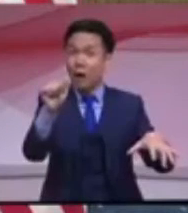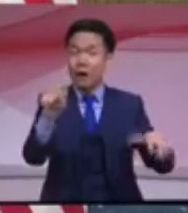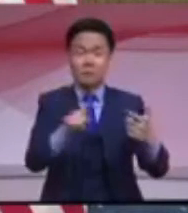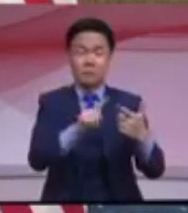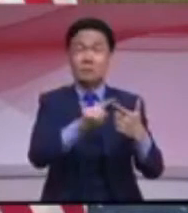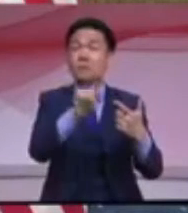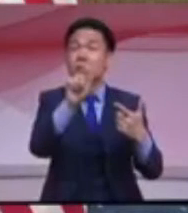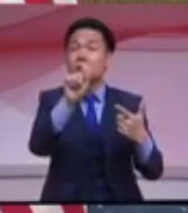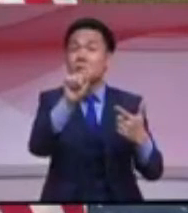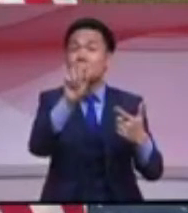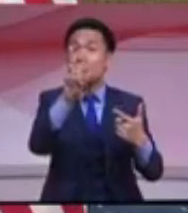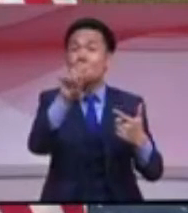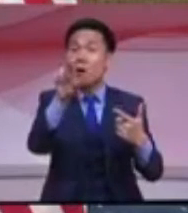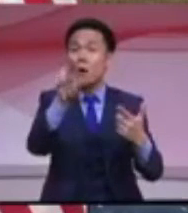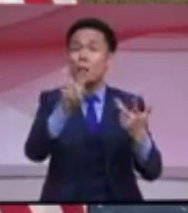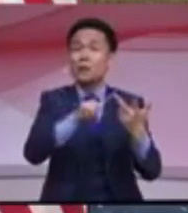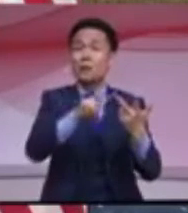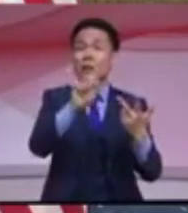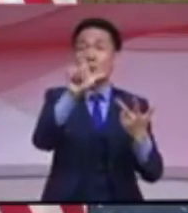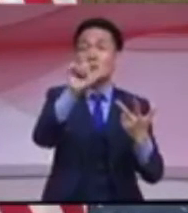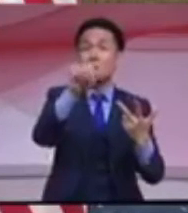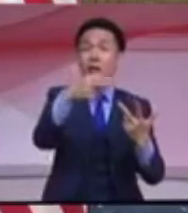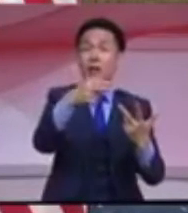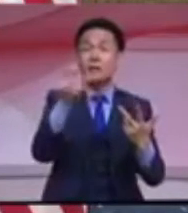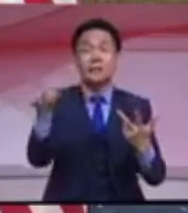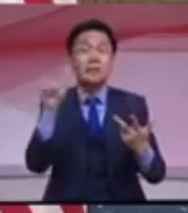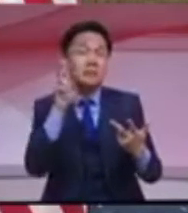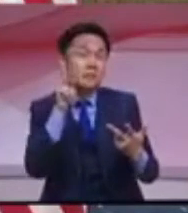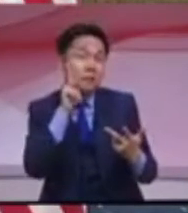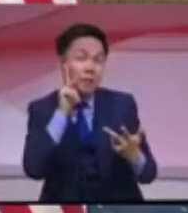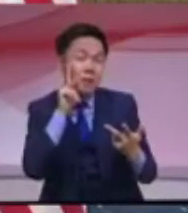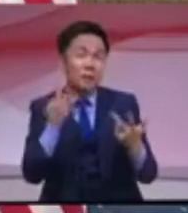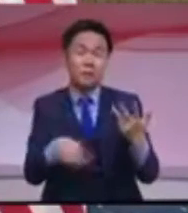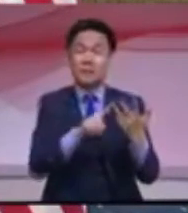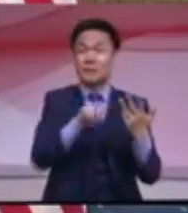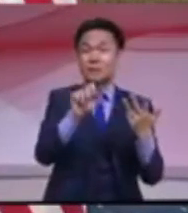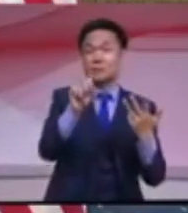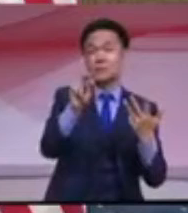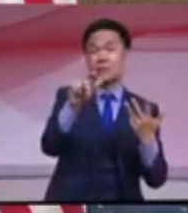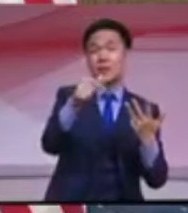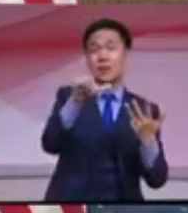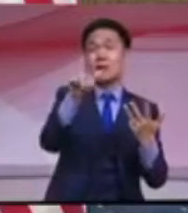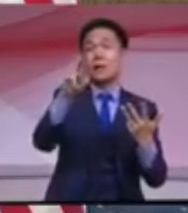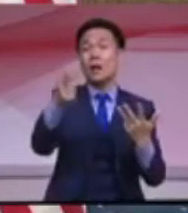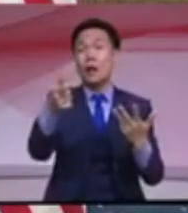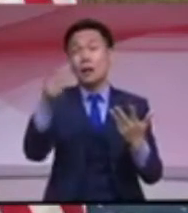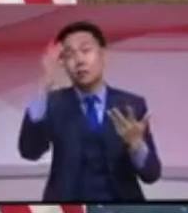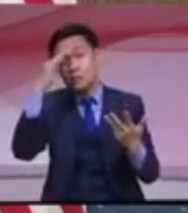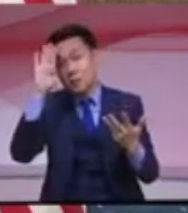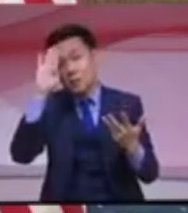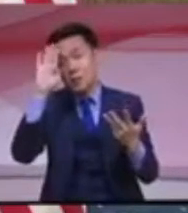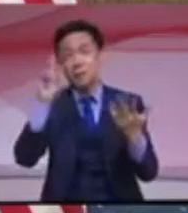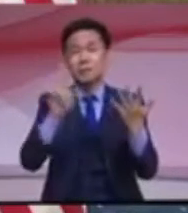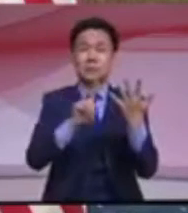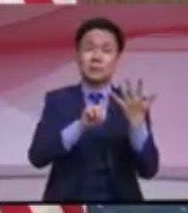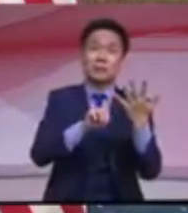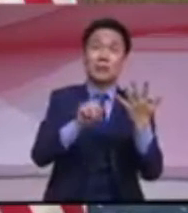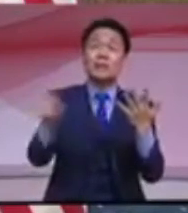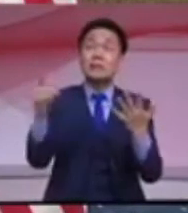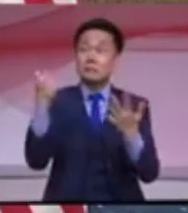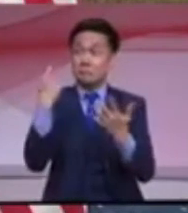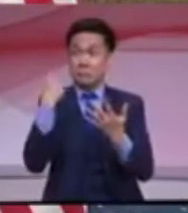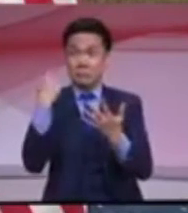tawar dan salah di negeri Kedah sanglang deples dan juga Cluster De nigris